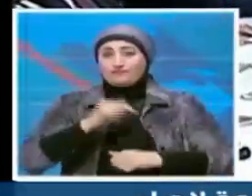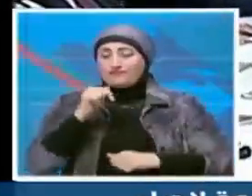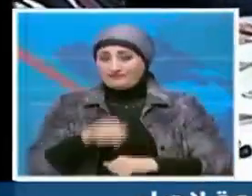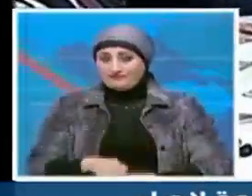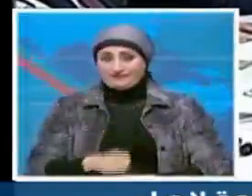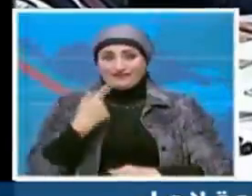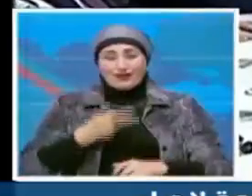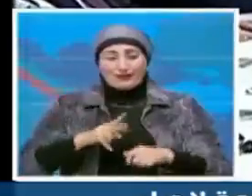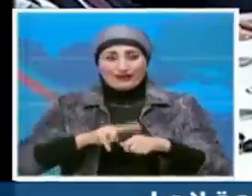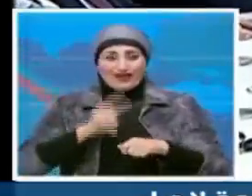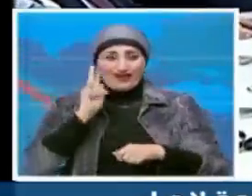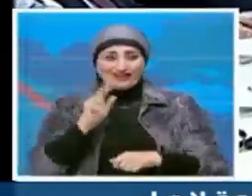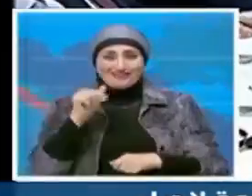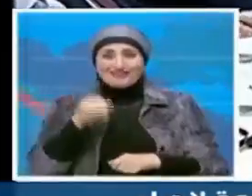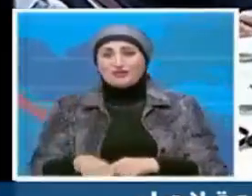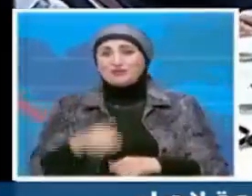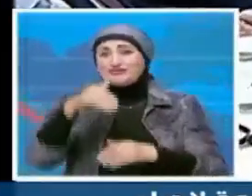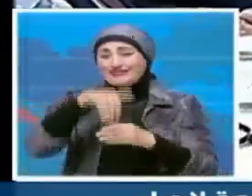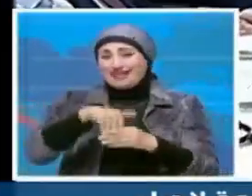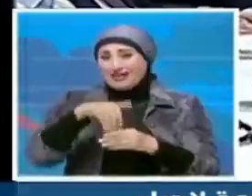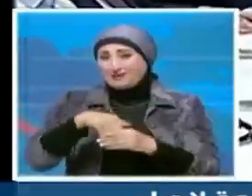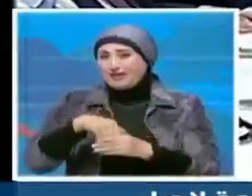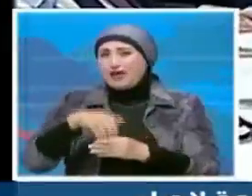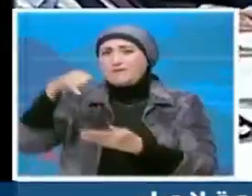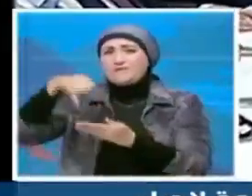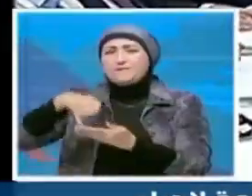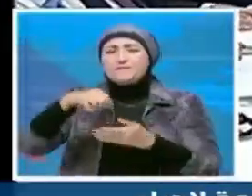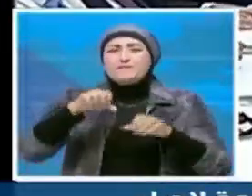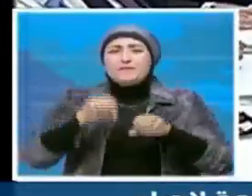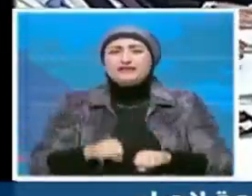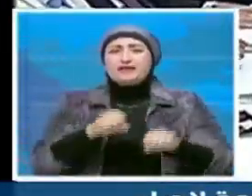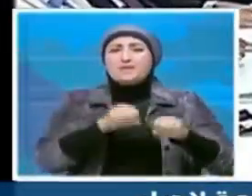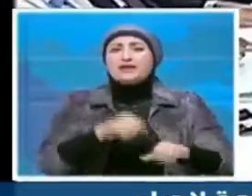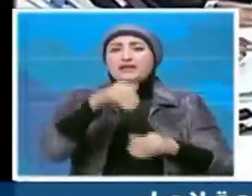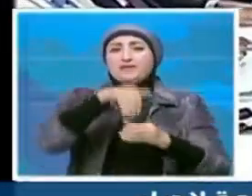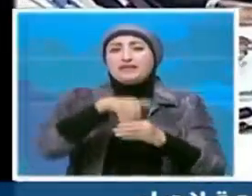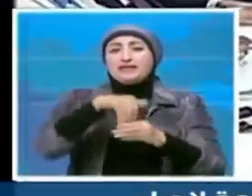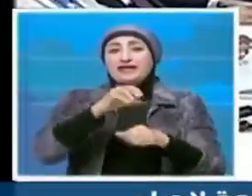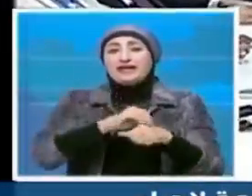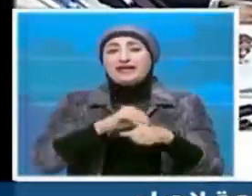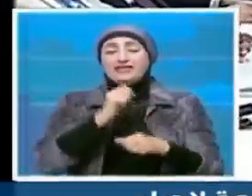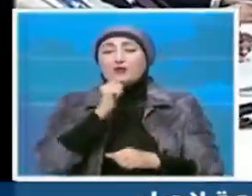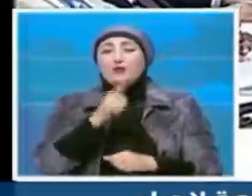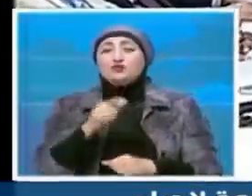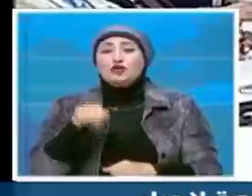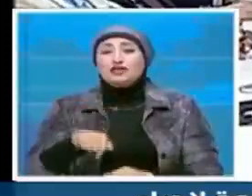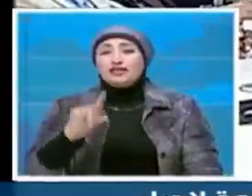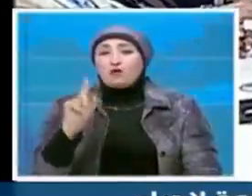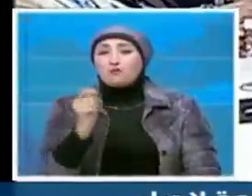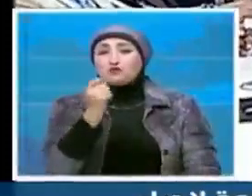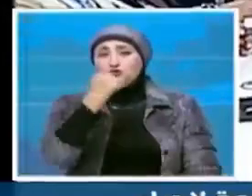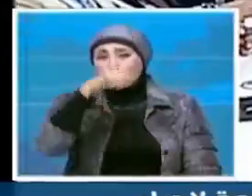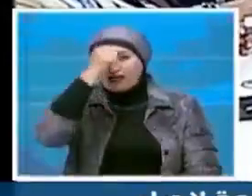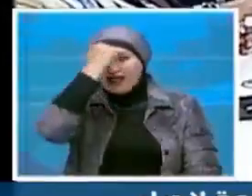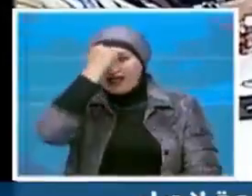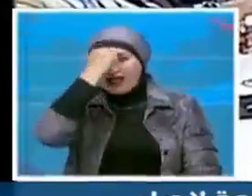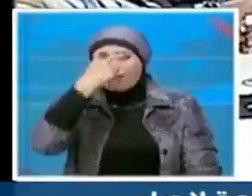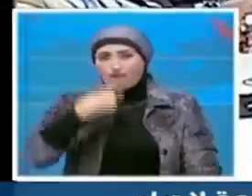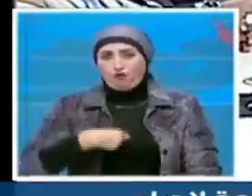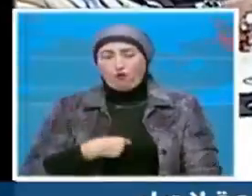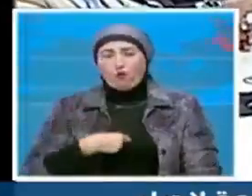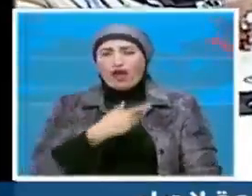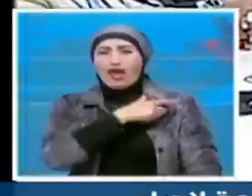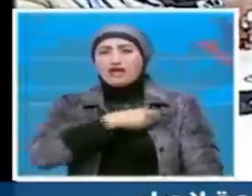الاحتياجات الخاصه في توزيع الناخبين على المراكز الانتخابيه واشار بنداري الى ان نحو 15 ال